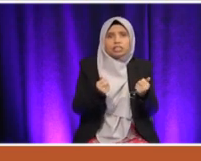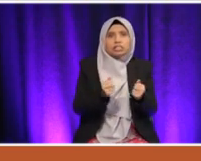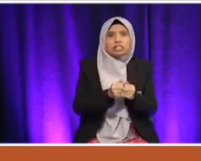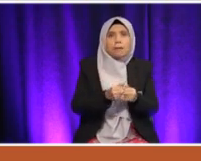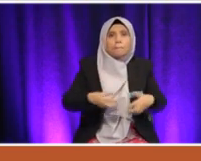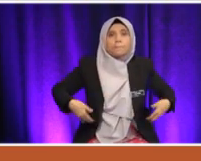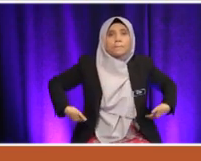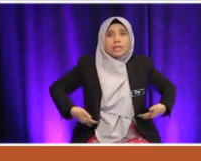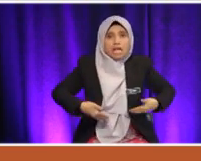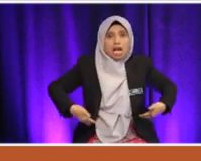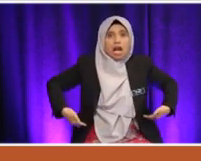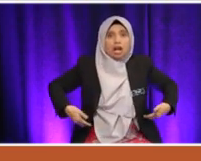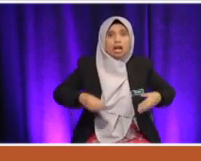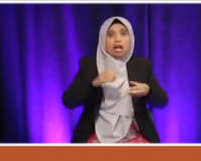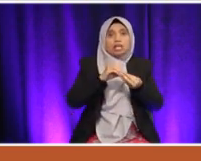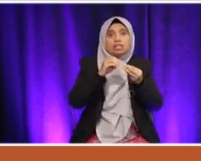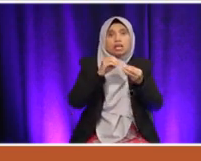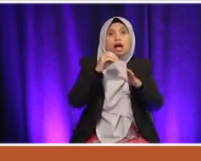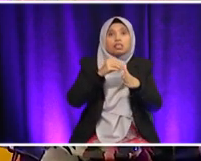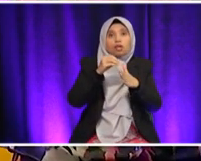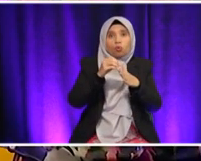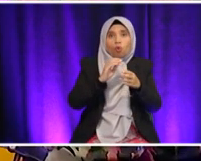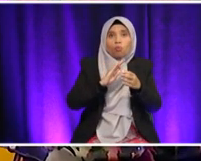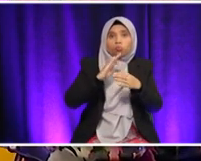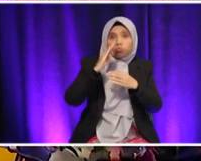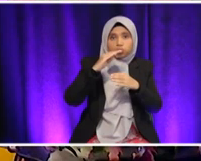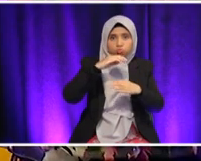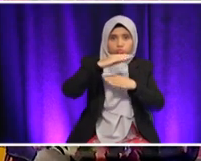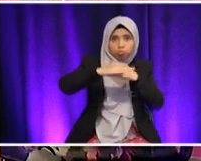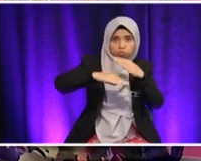dan memusingkan badan sebabnya kita